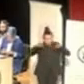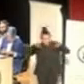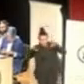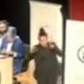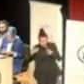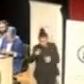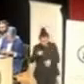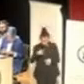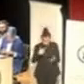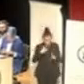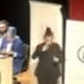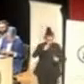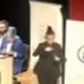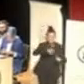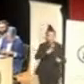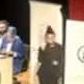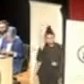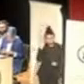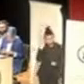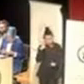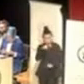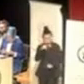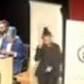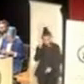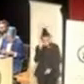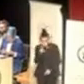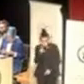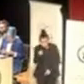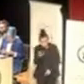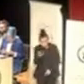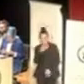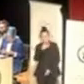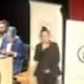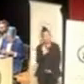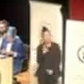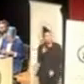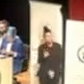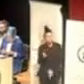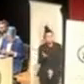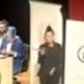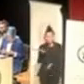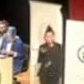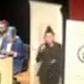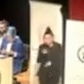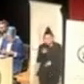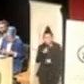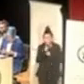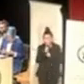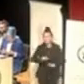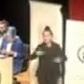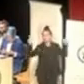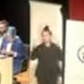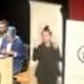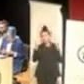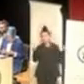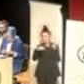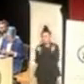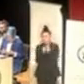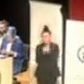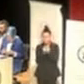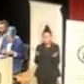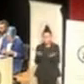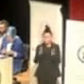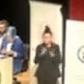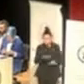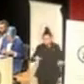önce? Unuttunuz mu yoksa bilmiyor musunuz? Öyleyse ağzımız çıktığı kadar bağırıyoruz.